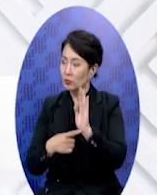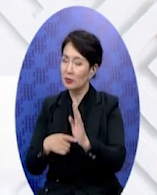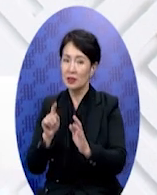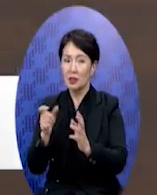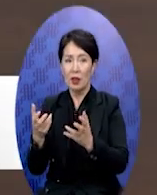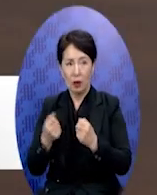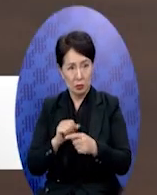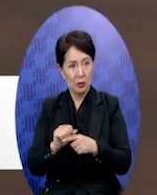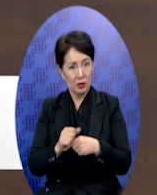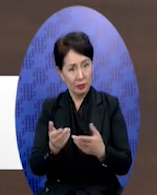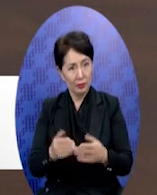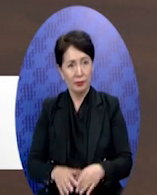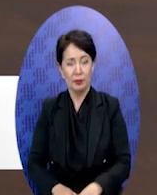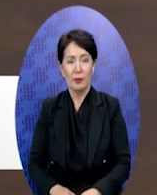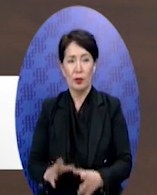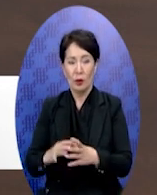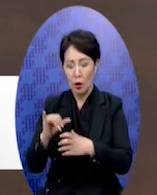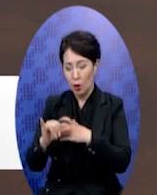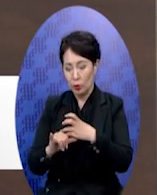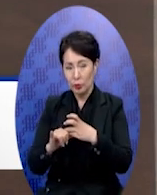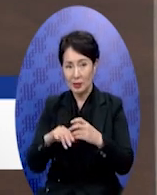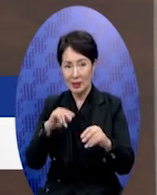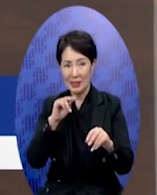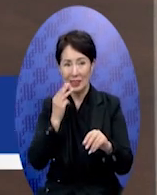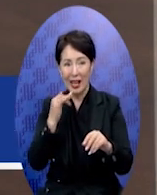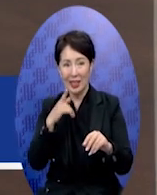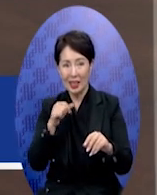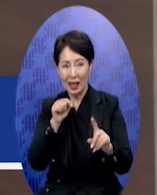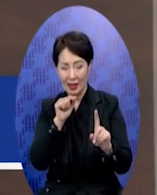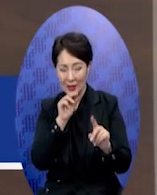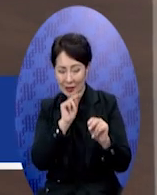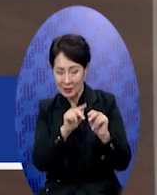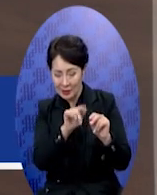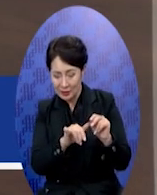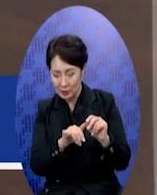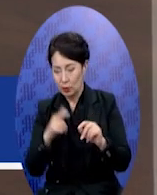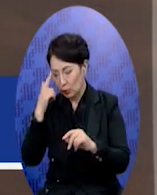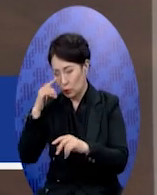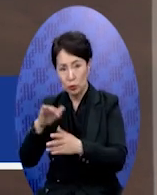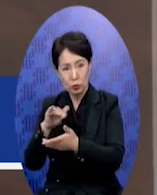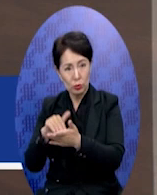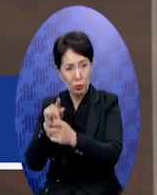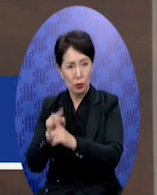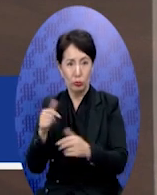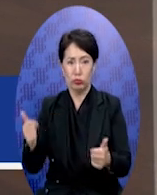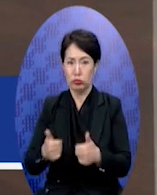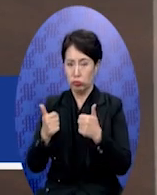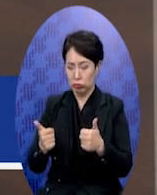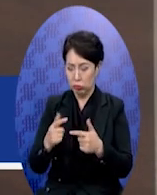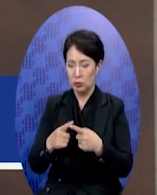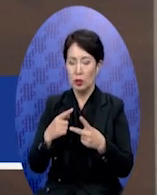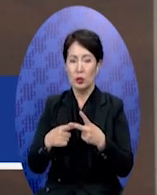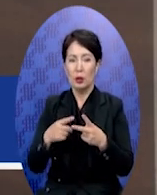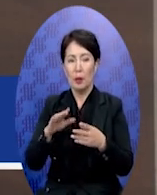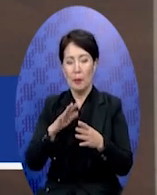бэлэн болоод байна. Тэр олон улсад тавьж байгаа шаардлагатай Монгол улсад мөрдөгдөж байгаа тэр норм бүрийн шаардлага хангасан байгаа. Нэгдүгээр одоо барилгын